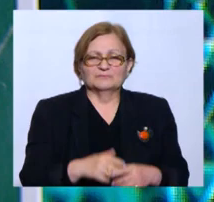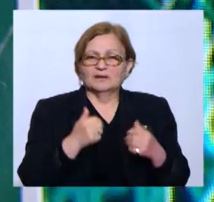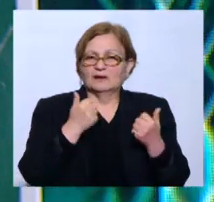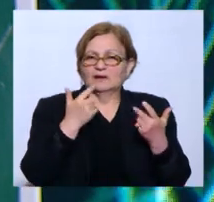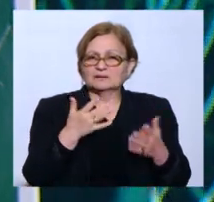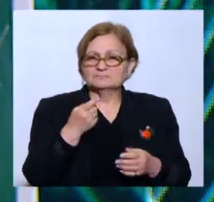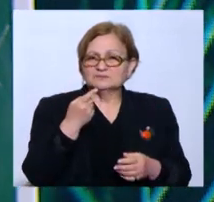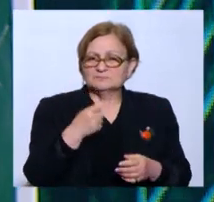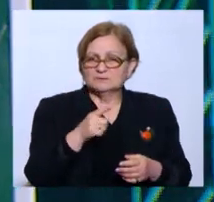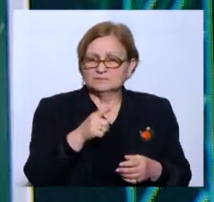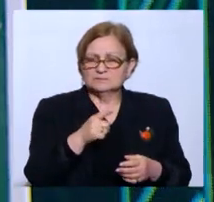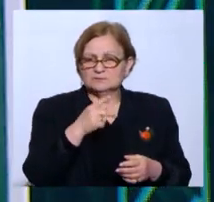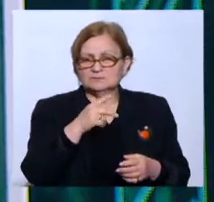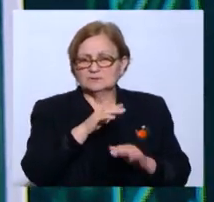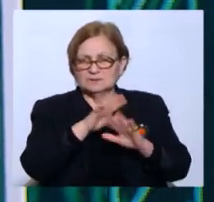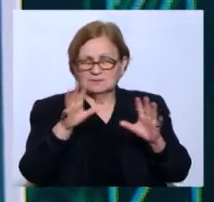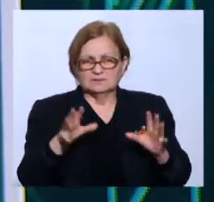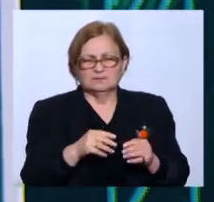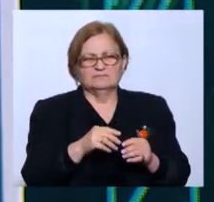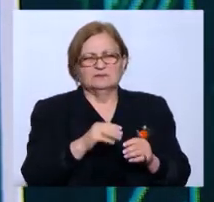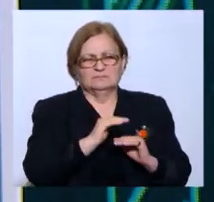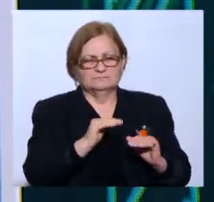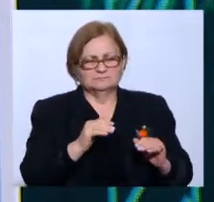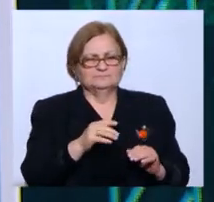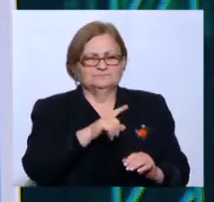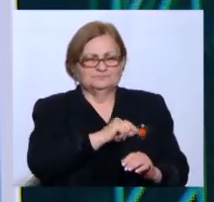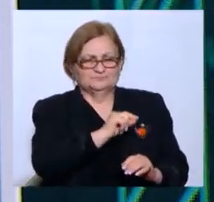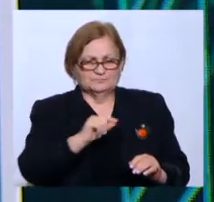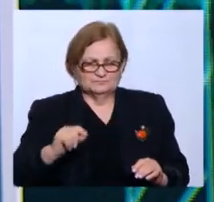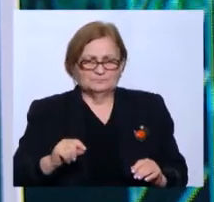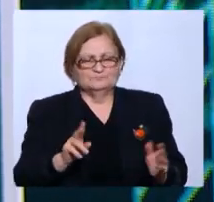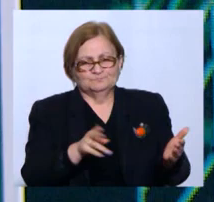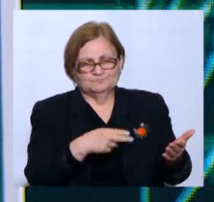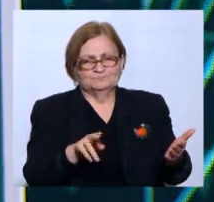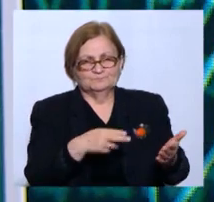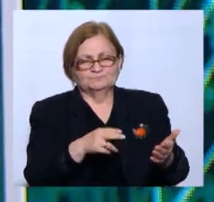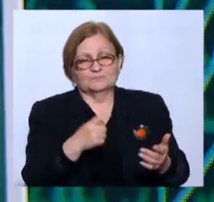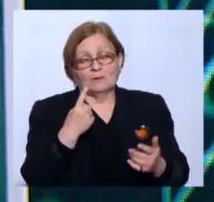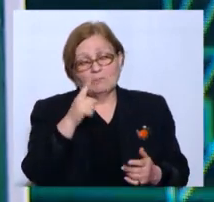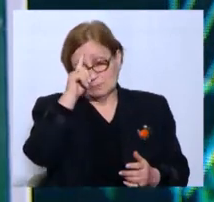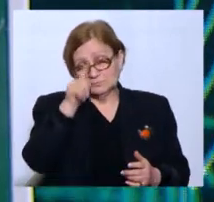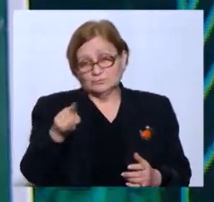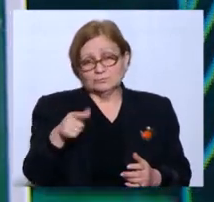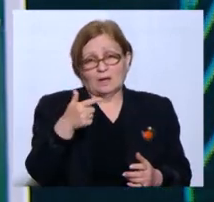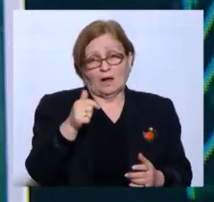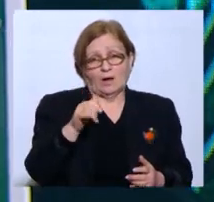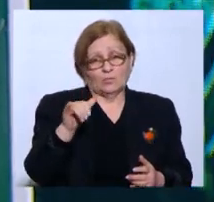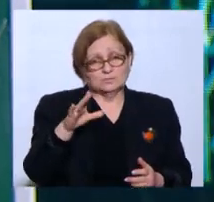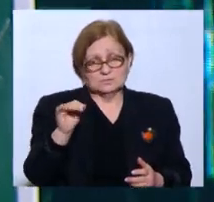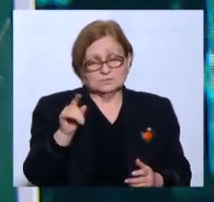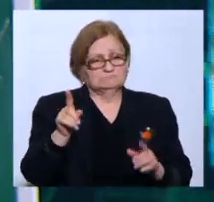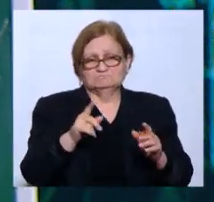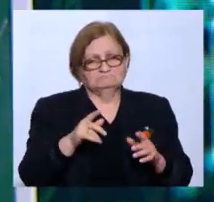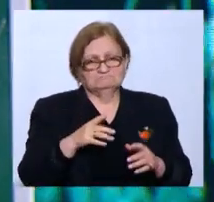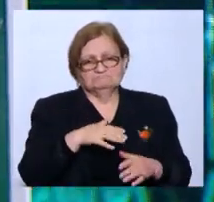რამოდენიმე წუთის მერე გაუსმა, ყველა ბავშვმა დაიწყო კალამი აიღო და დაიწყო ანგარიში, გარდა გაუსისა. გაუსმა არ დაიწყო